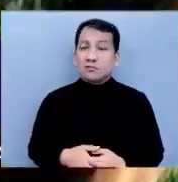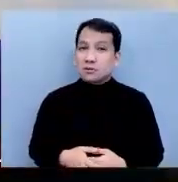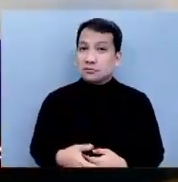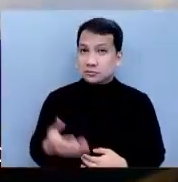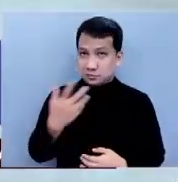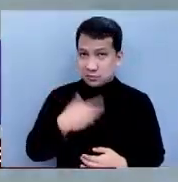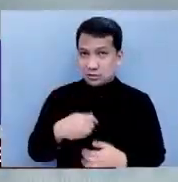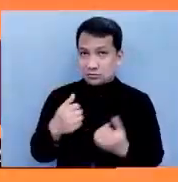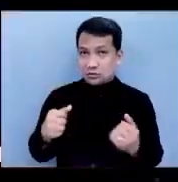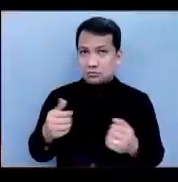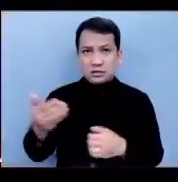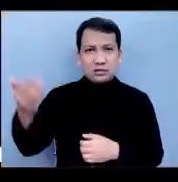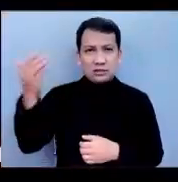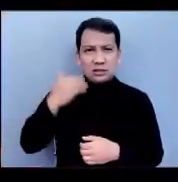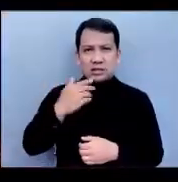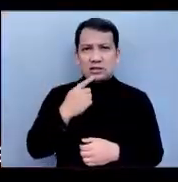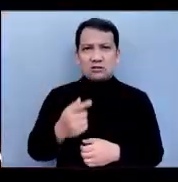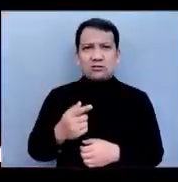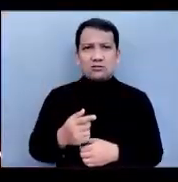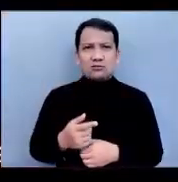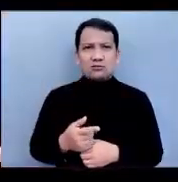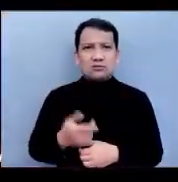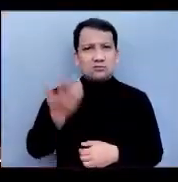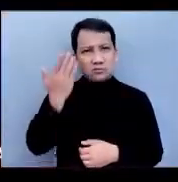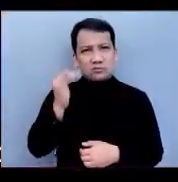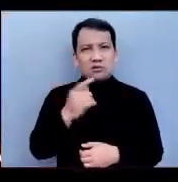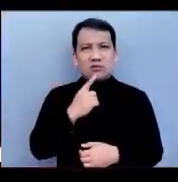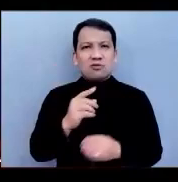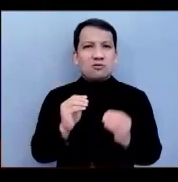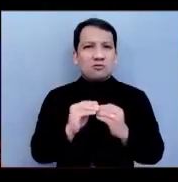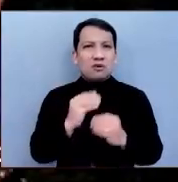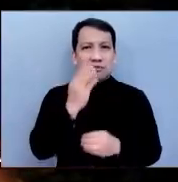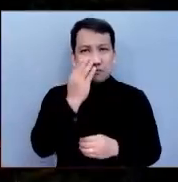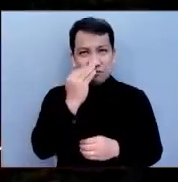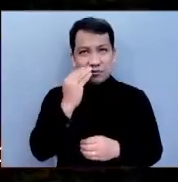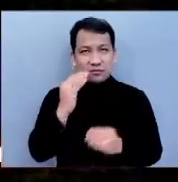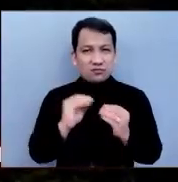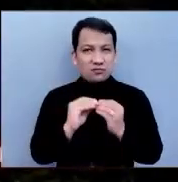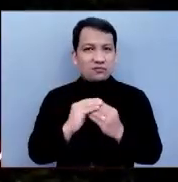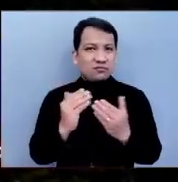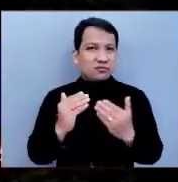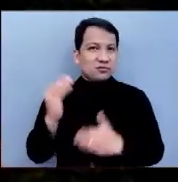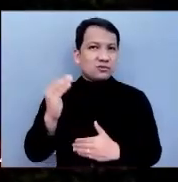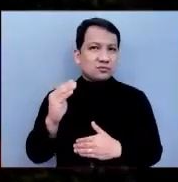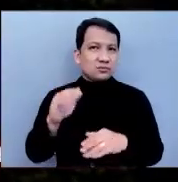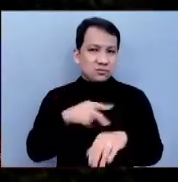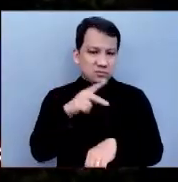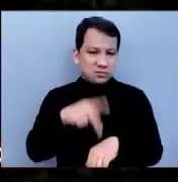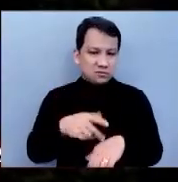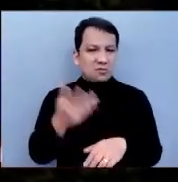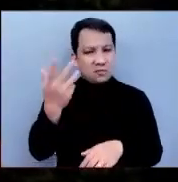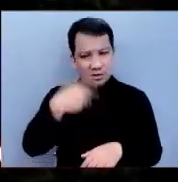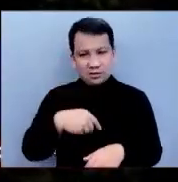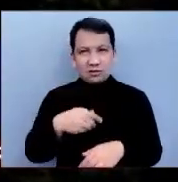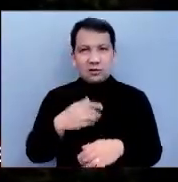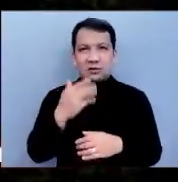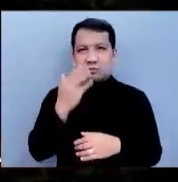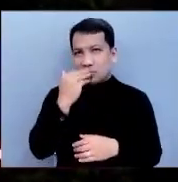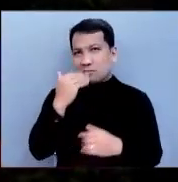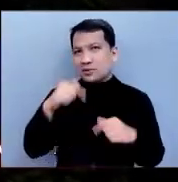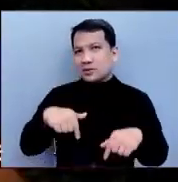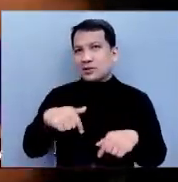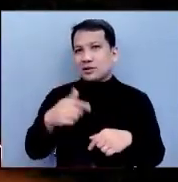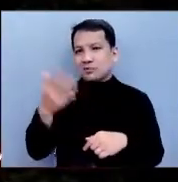gusto yung dati. Parang mas sa akin pa, mas okay pa rin yung it's more fun in the Philippines. It's more fun talaga sa Philippines. Ang